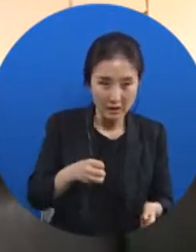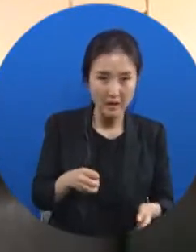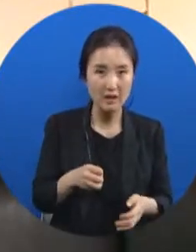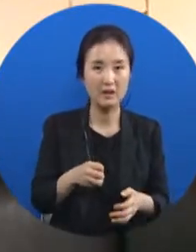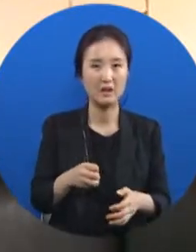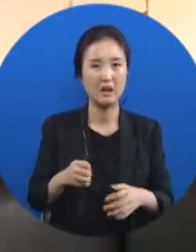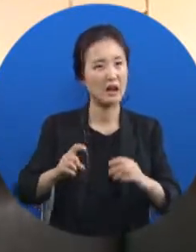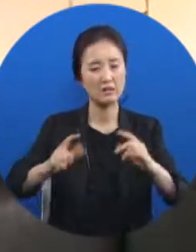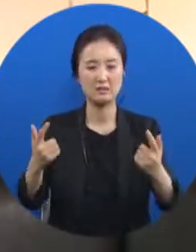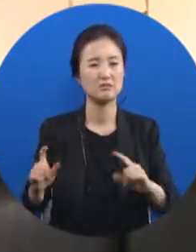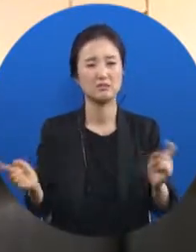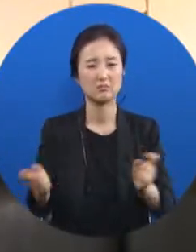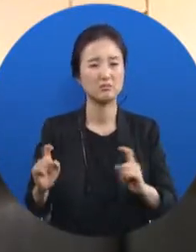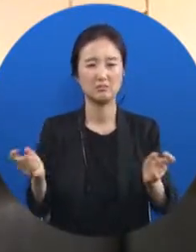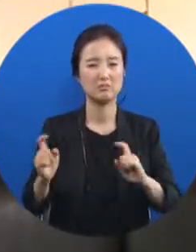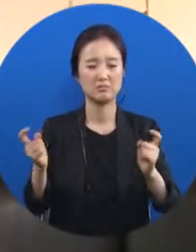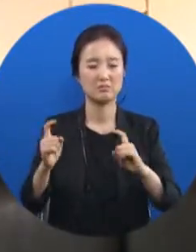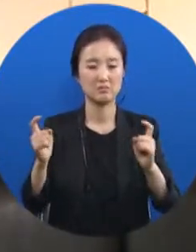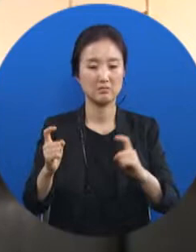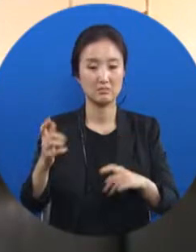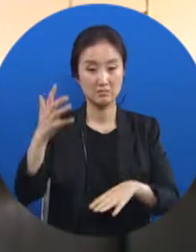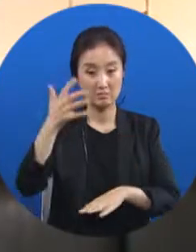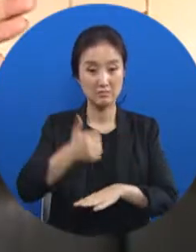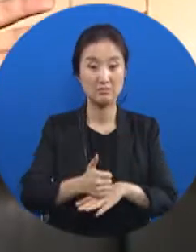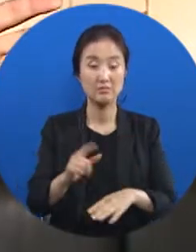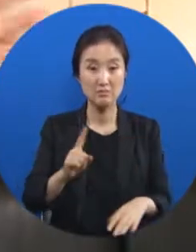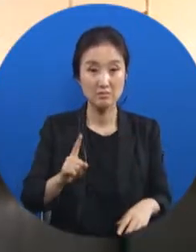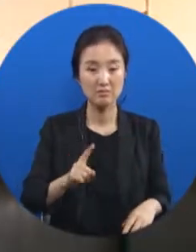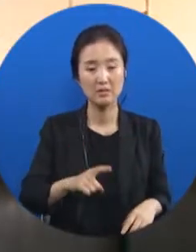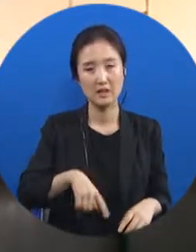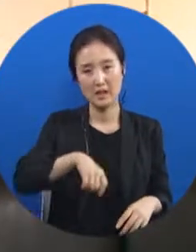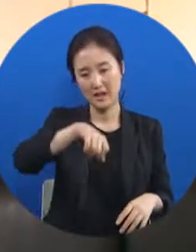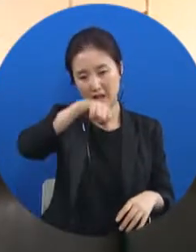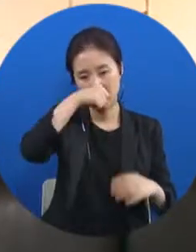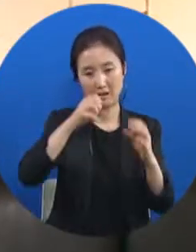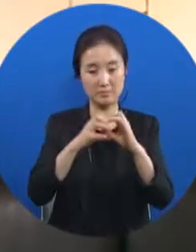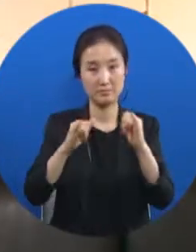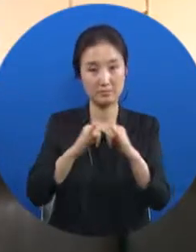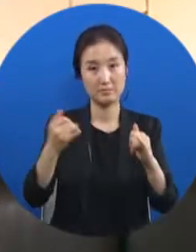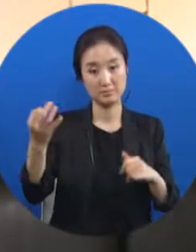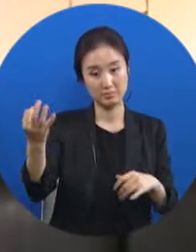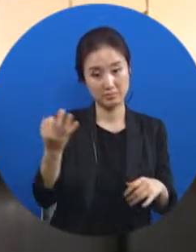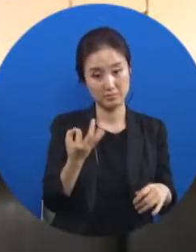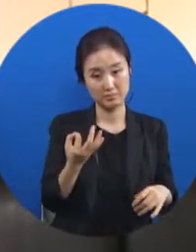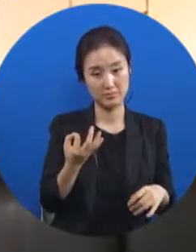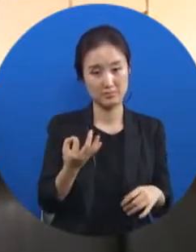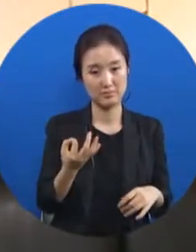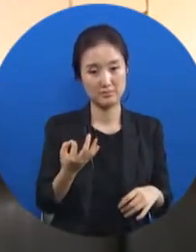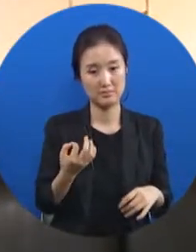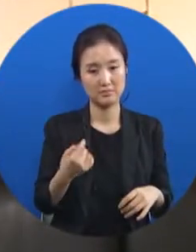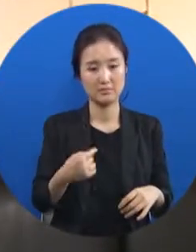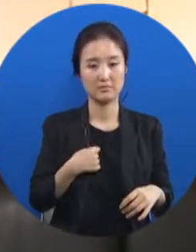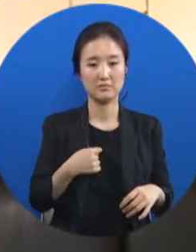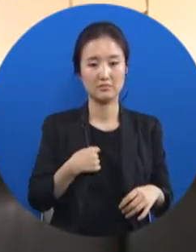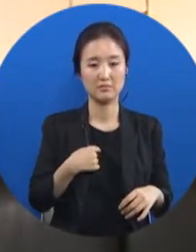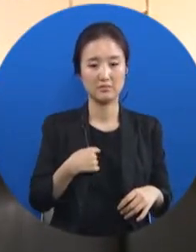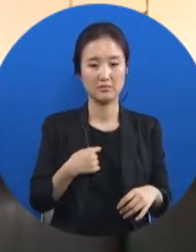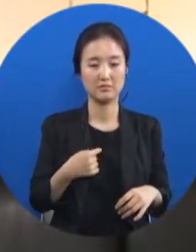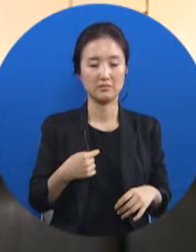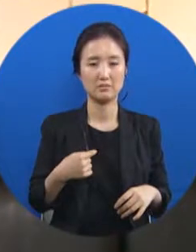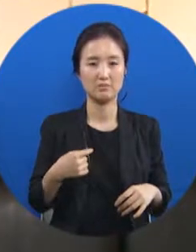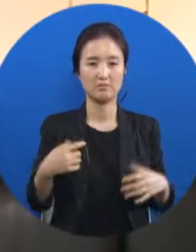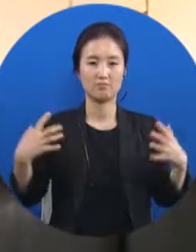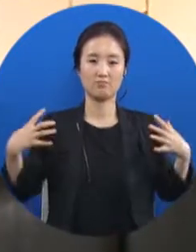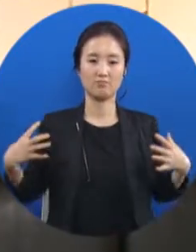세웠는데 제가 그 친구들, 그러니까 아프리카 원주민들이 봤을 때 저는 되게 큰 사람이에요.